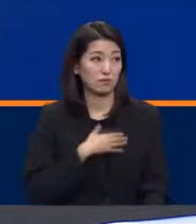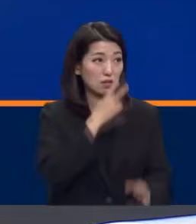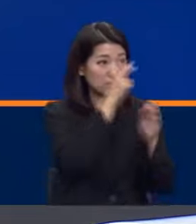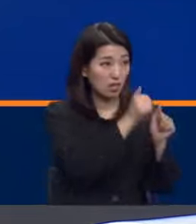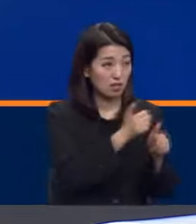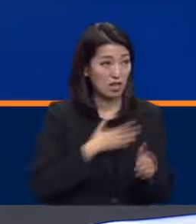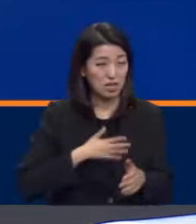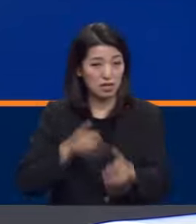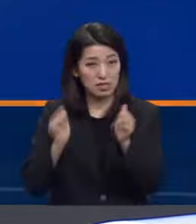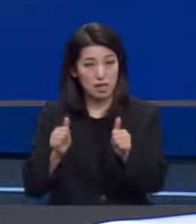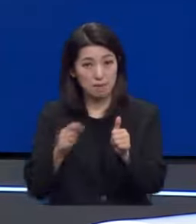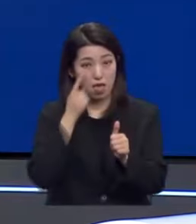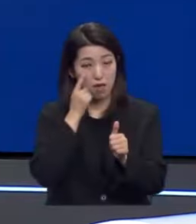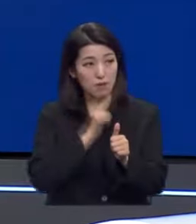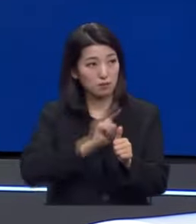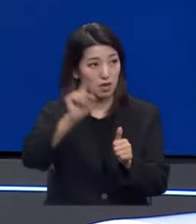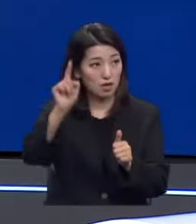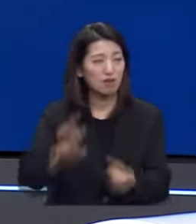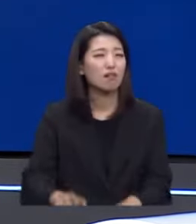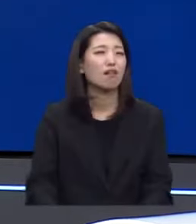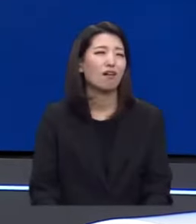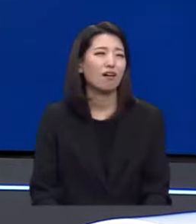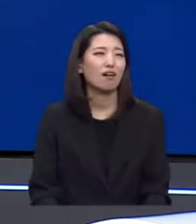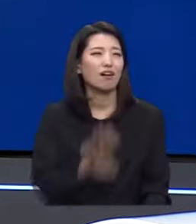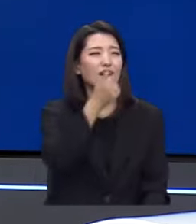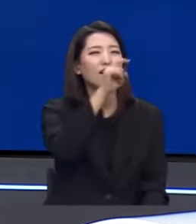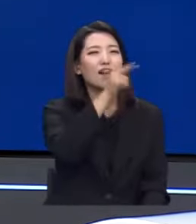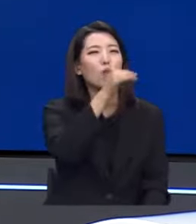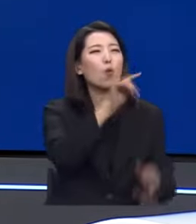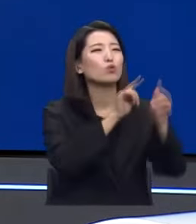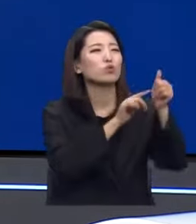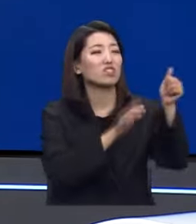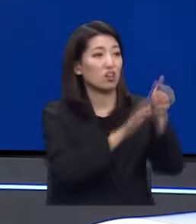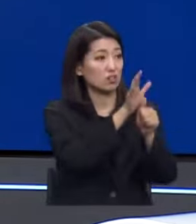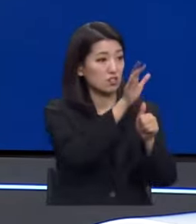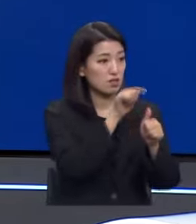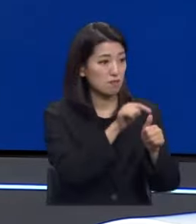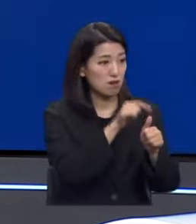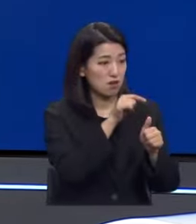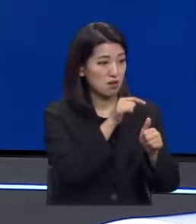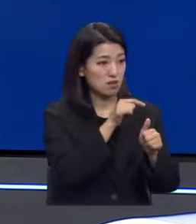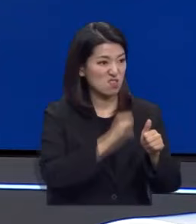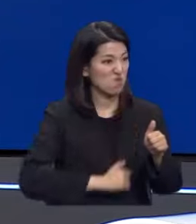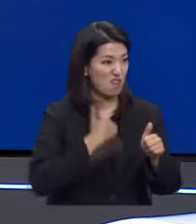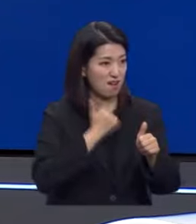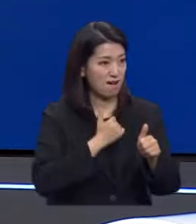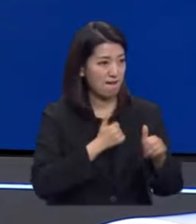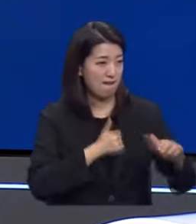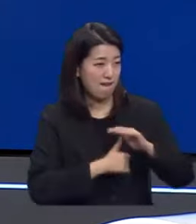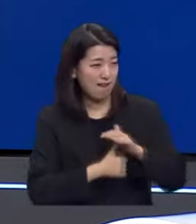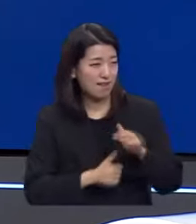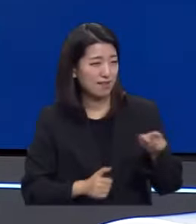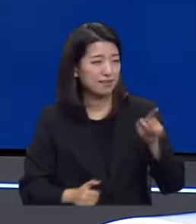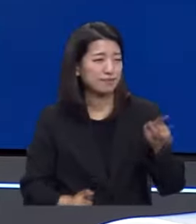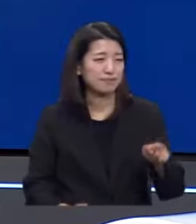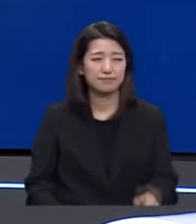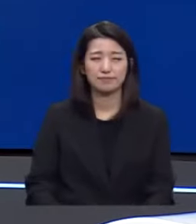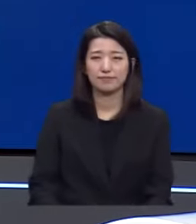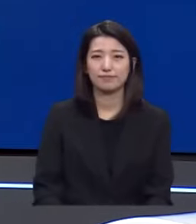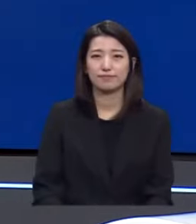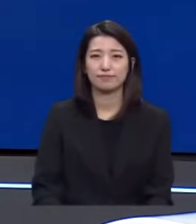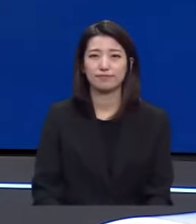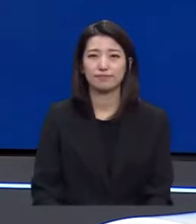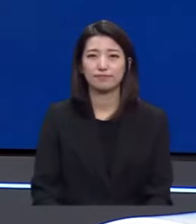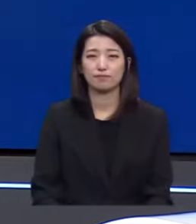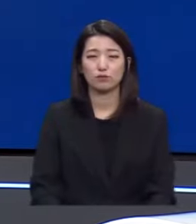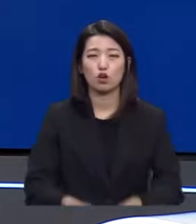합니다 자신들의 보스 건드리면 가만두지 않겠단 뒷골목의 법칙 아닙니까라고 얘기를 하면서